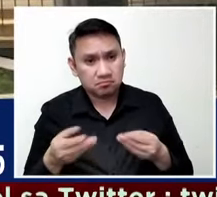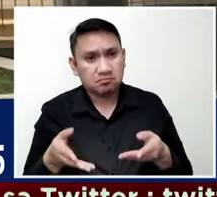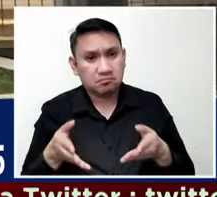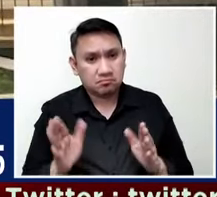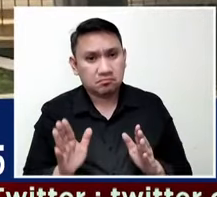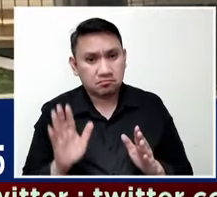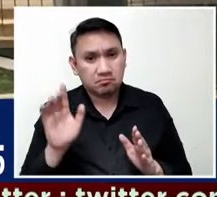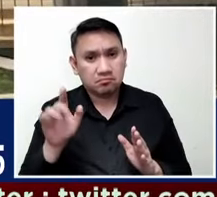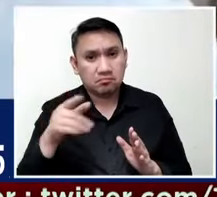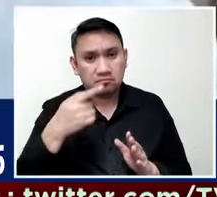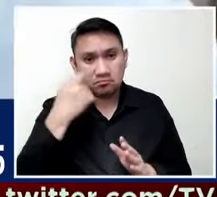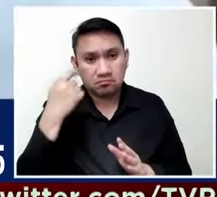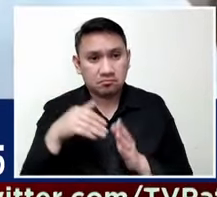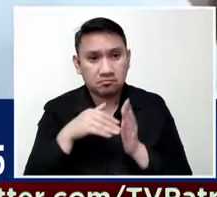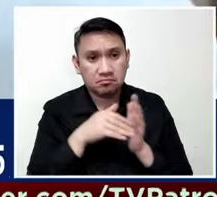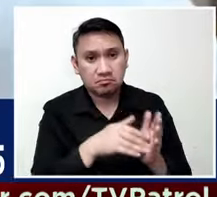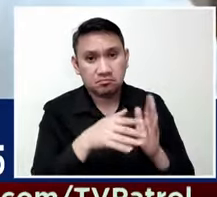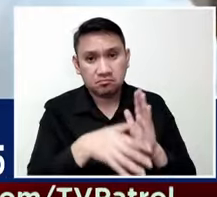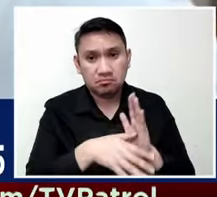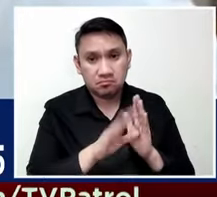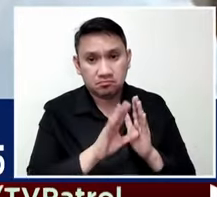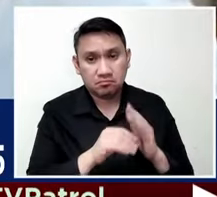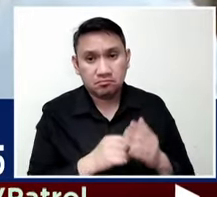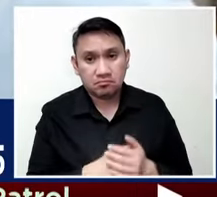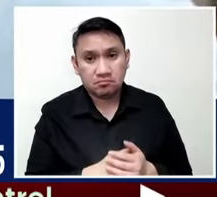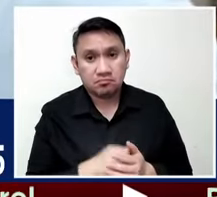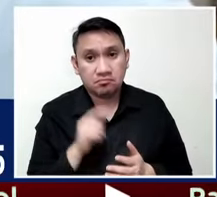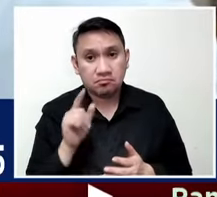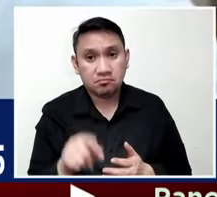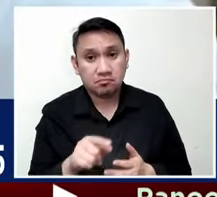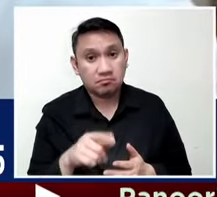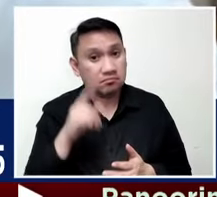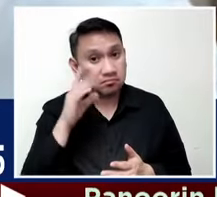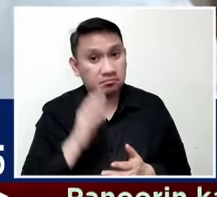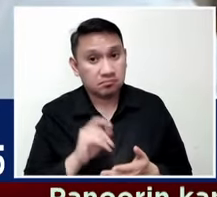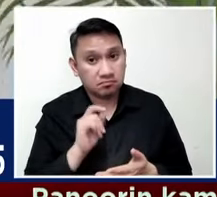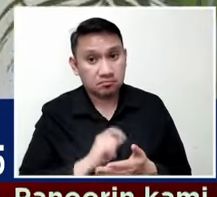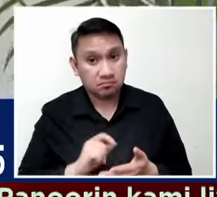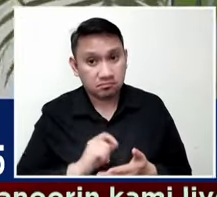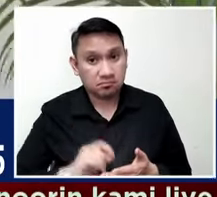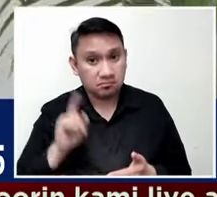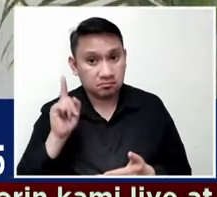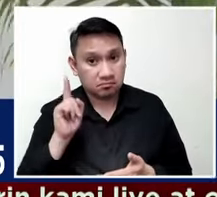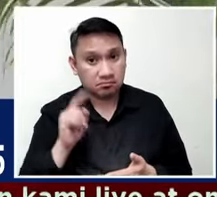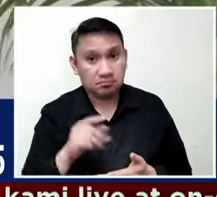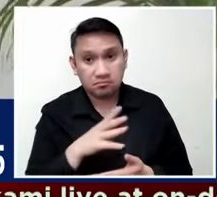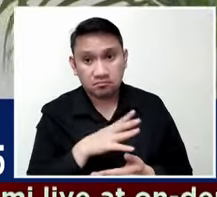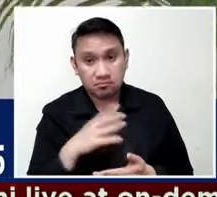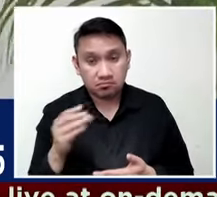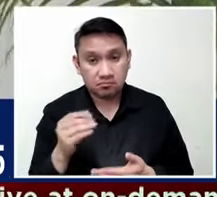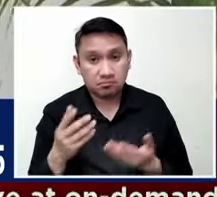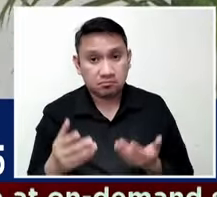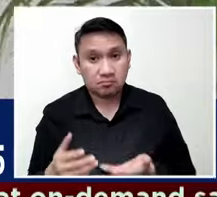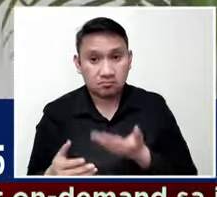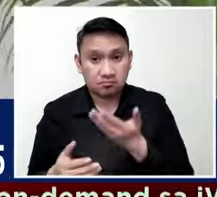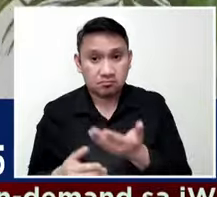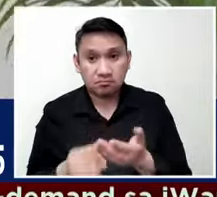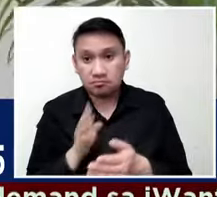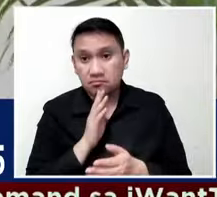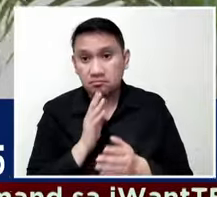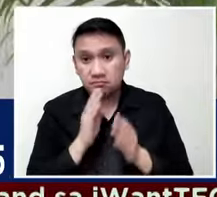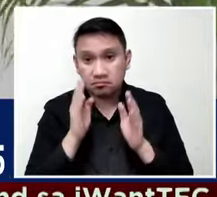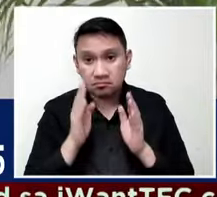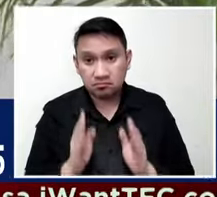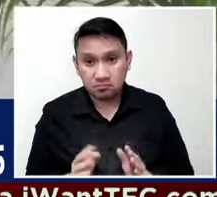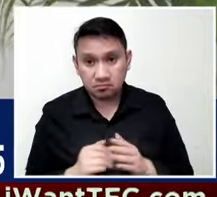Smartmatic laban sa COMELEC. Ang desisyon ay isinulat ni Associate Justice Maidas Marquez at binasa ni Supreme Court spokesperson